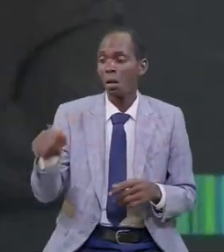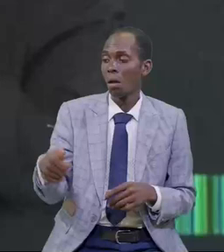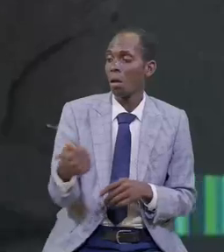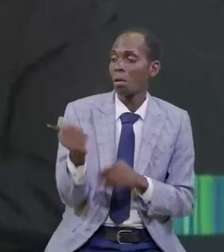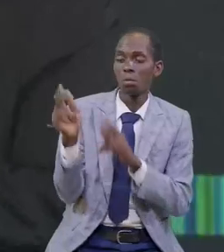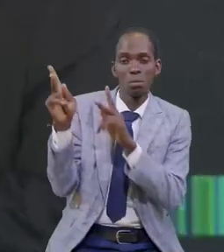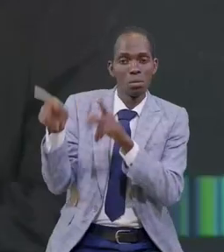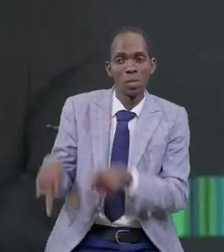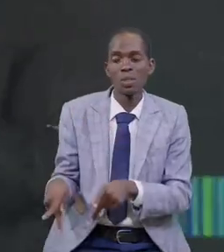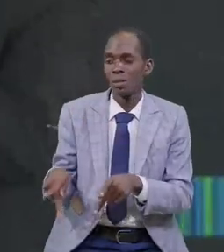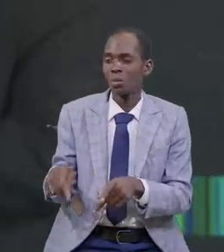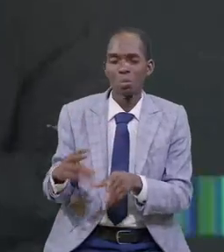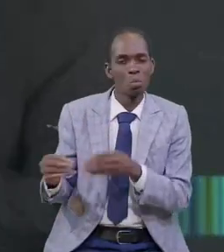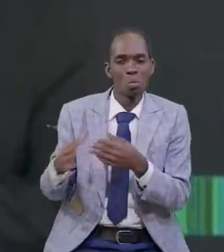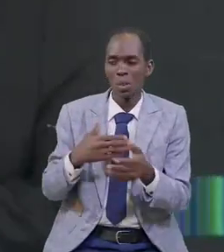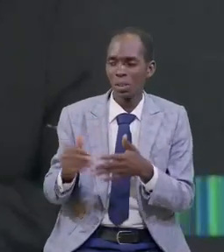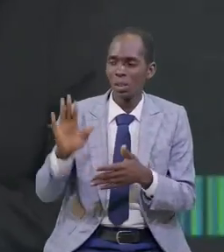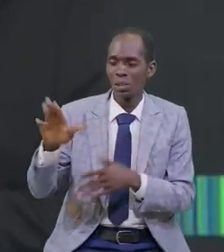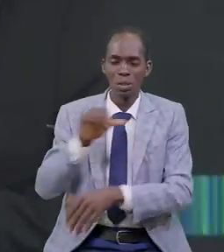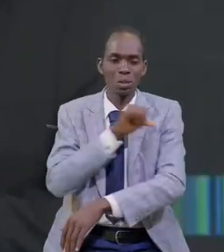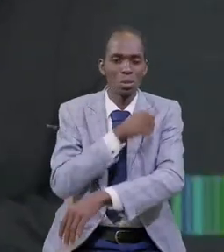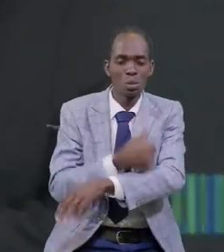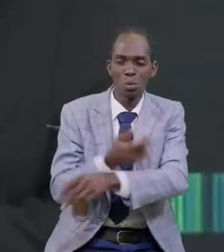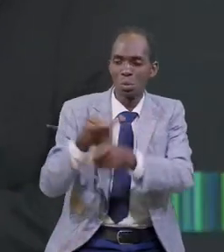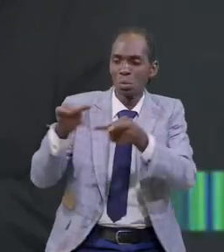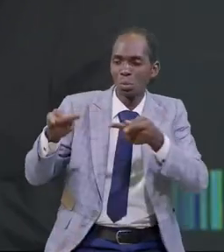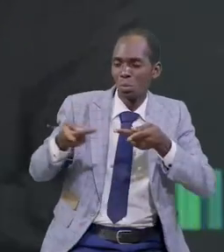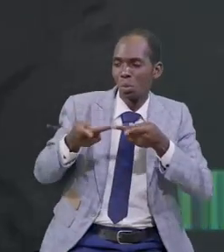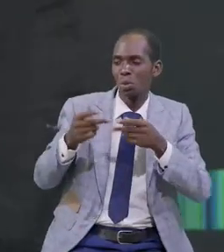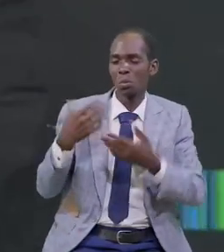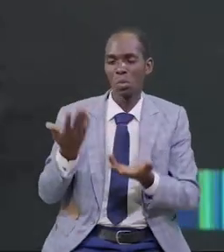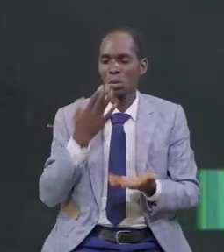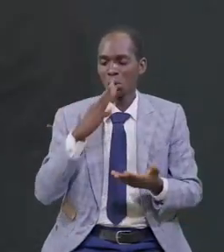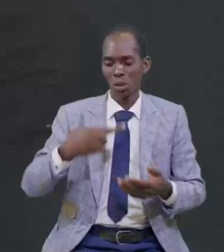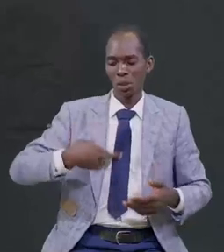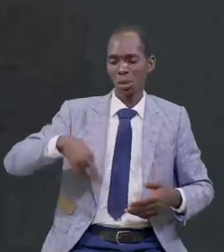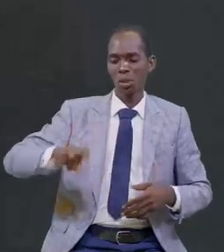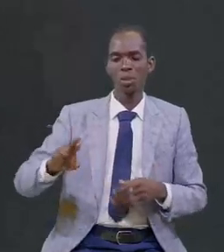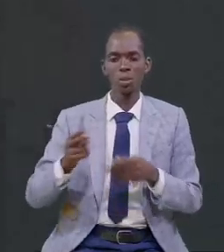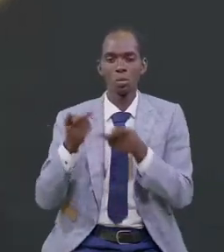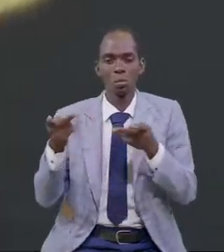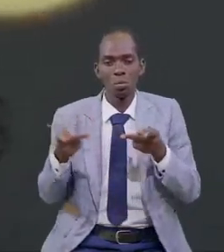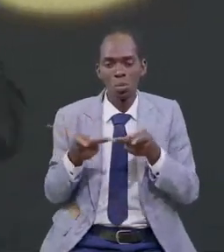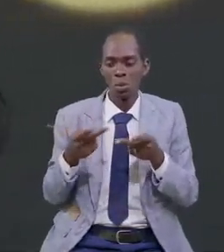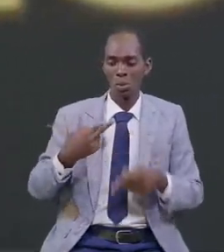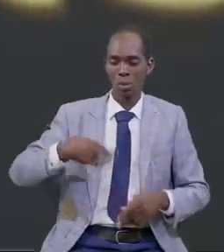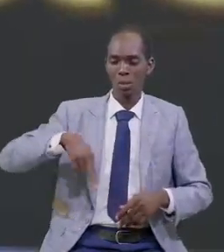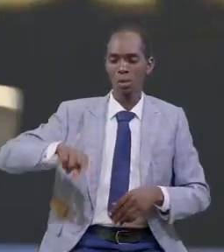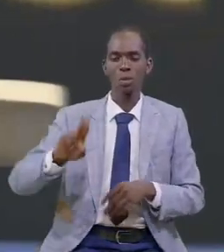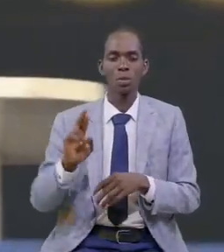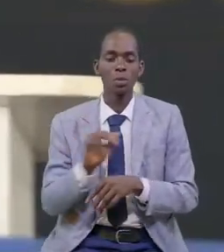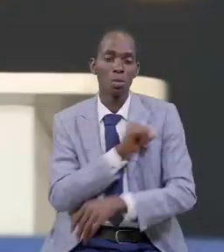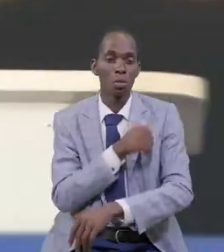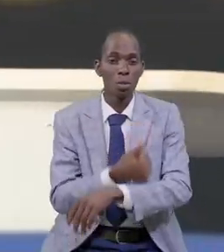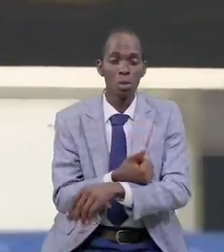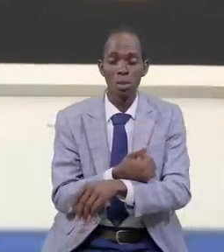partout quel que soit la la position que vous vous détenez le titre religieux